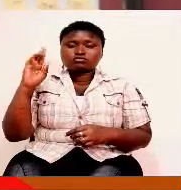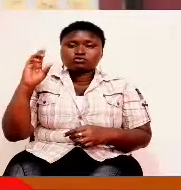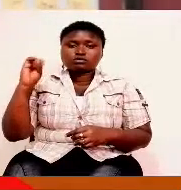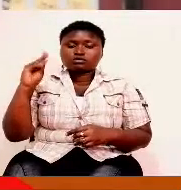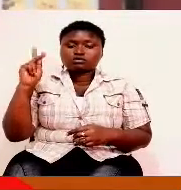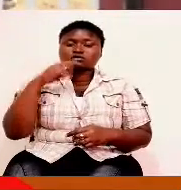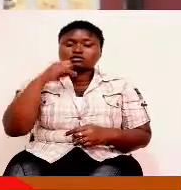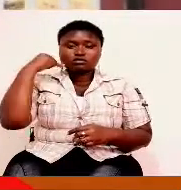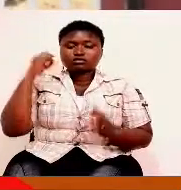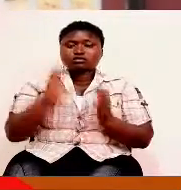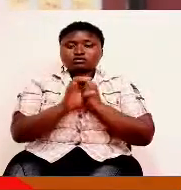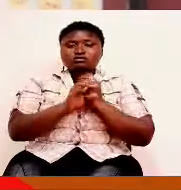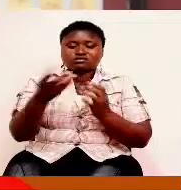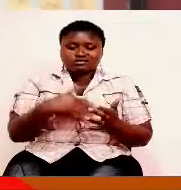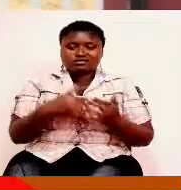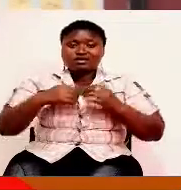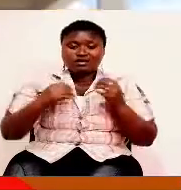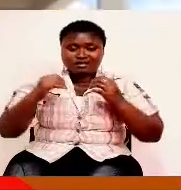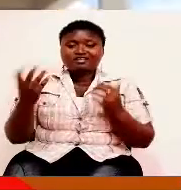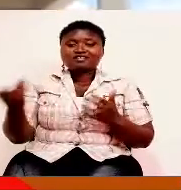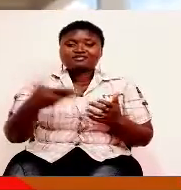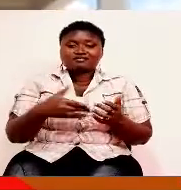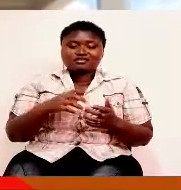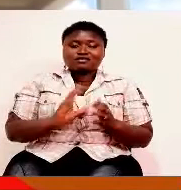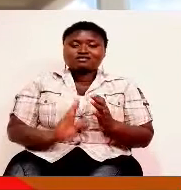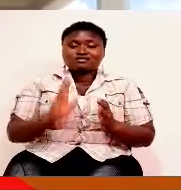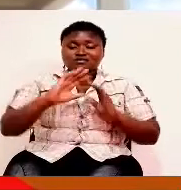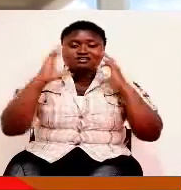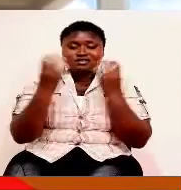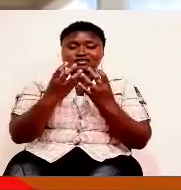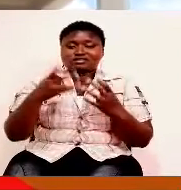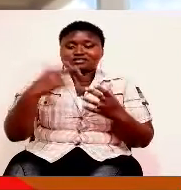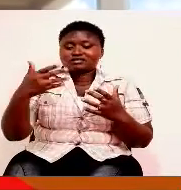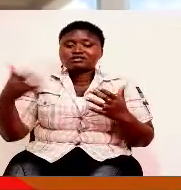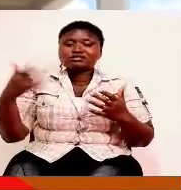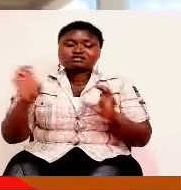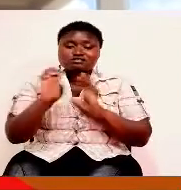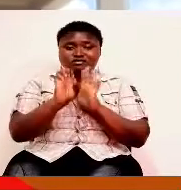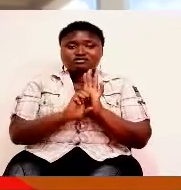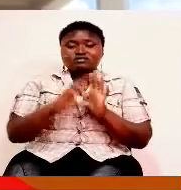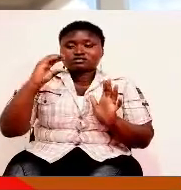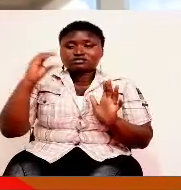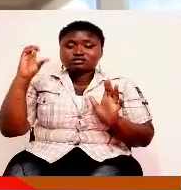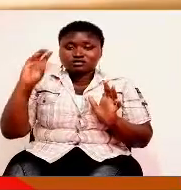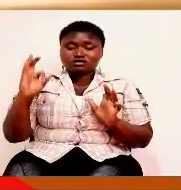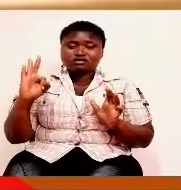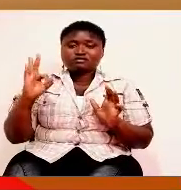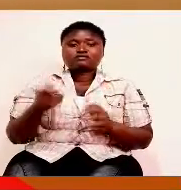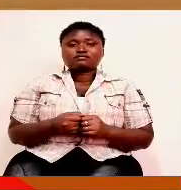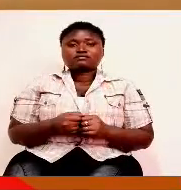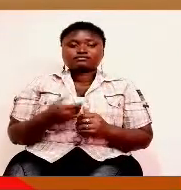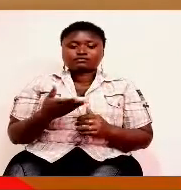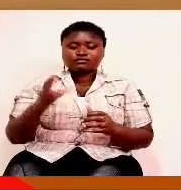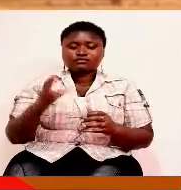marerahira kuma kurugorio na kugathikwo kiwatho gwa kigina kia ukuria wa matura CDF itorainiria ri. Dhukuru